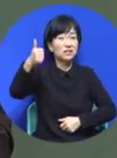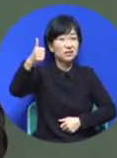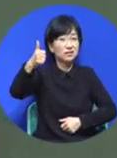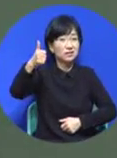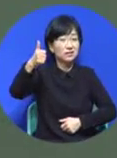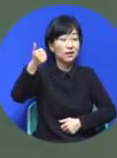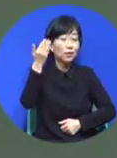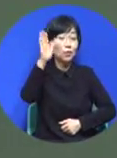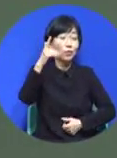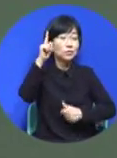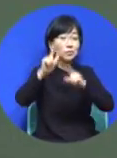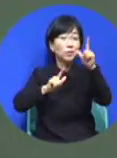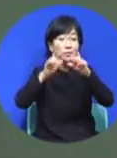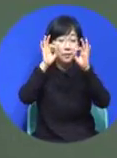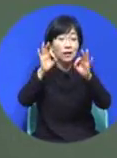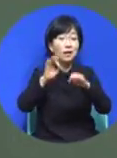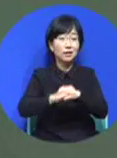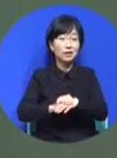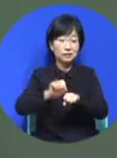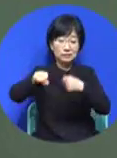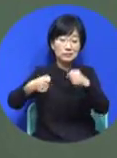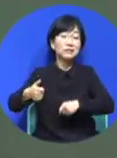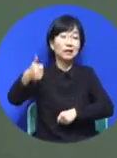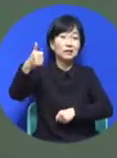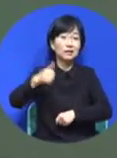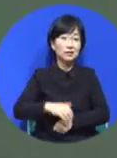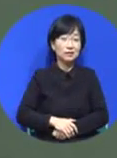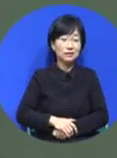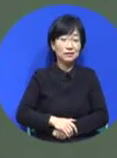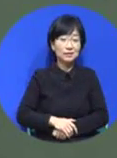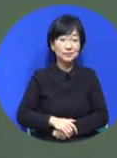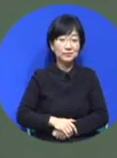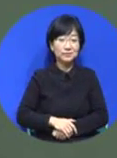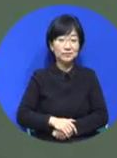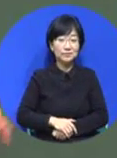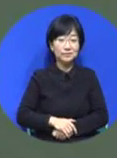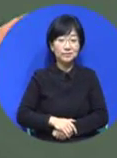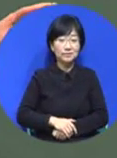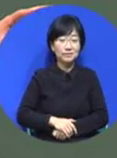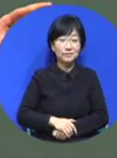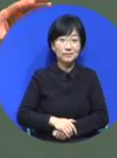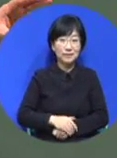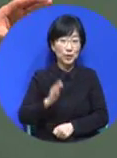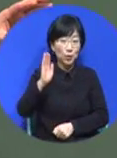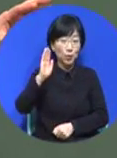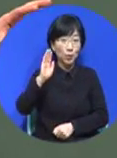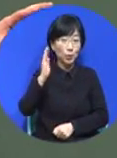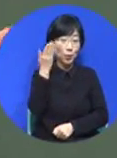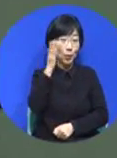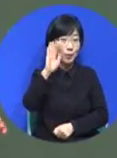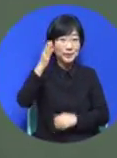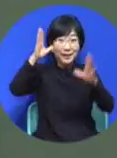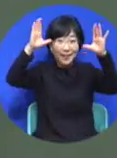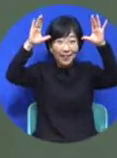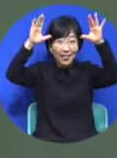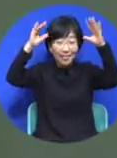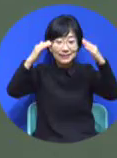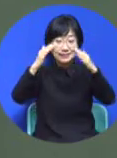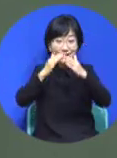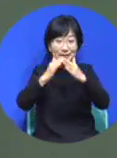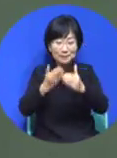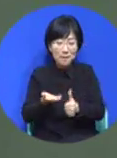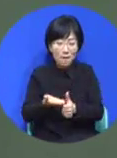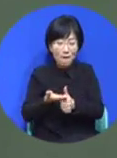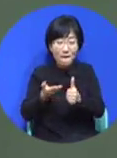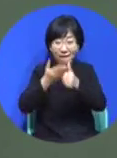are lower than an animal because even 그렇죠. certain animals are treated with so much respect. 그 개 같은 거 집에서 키우는 게 굉장히